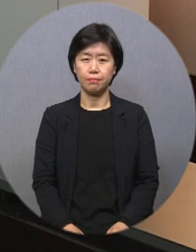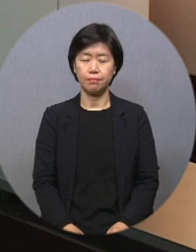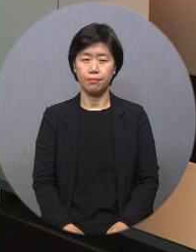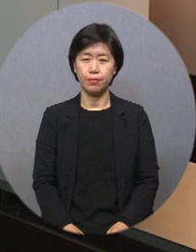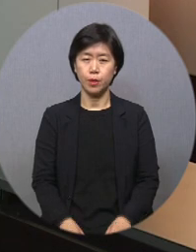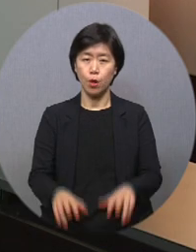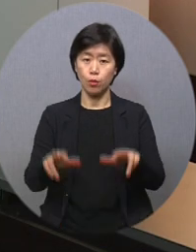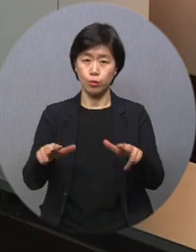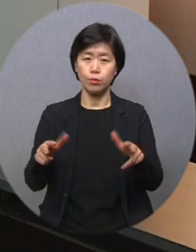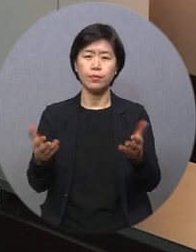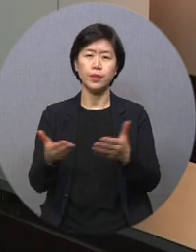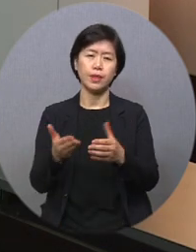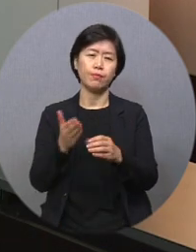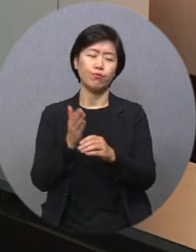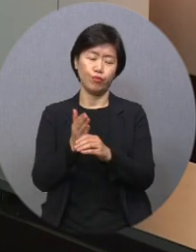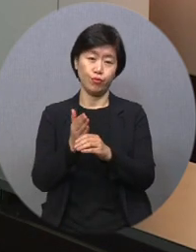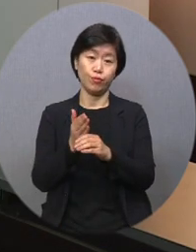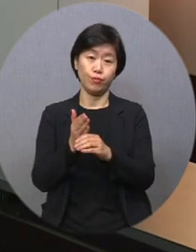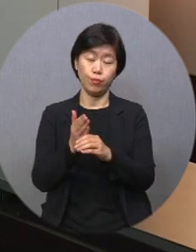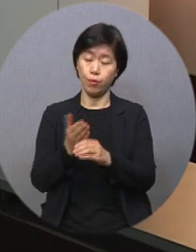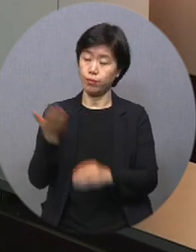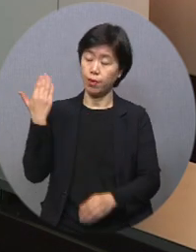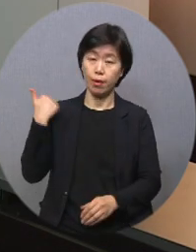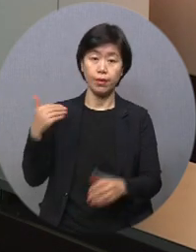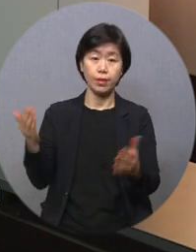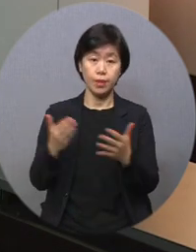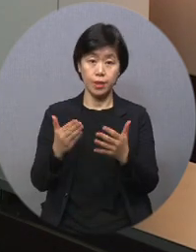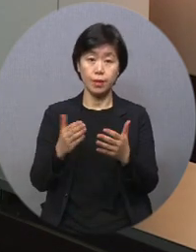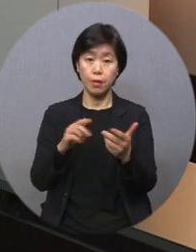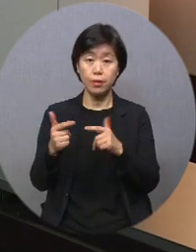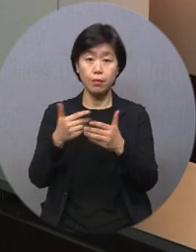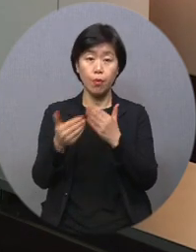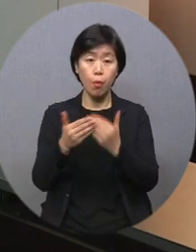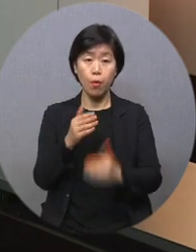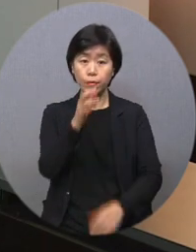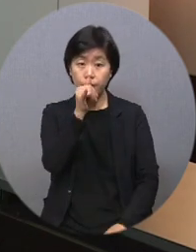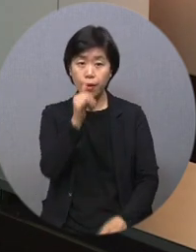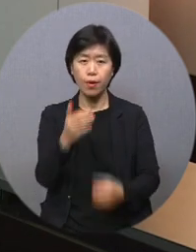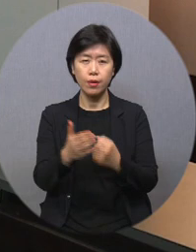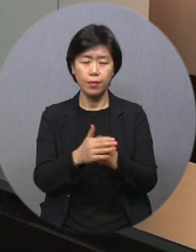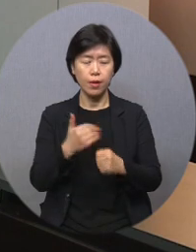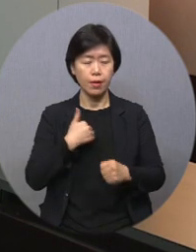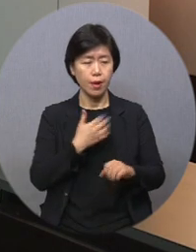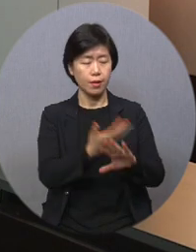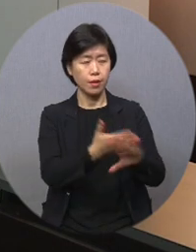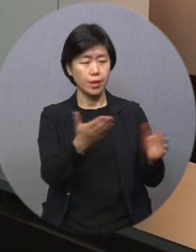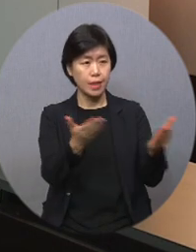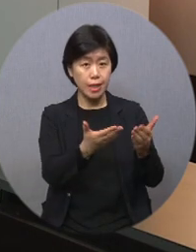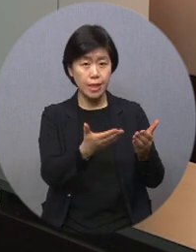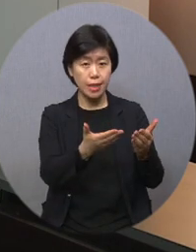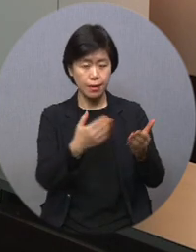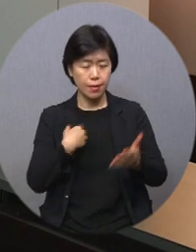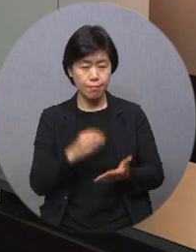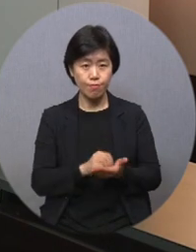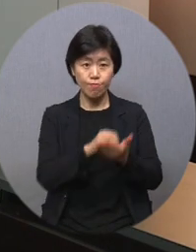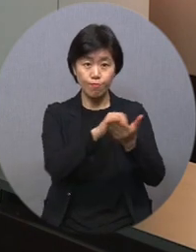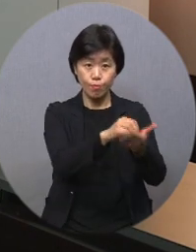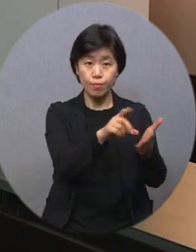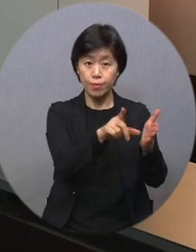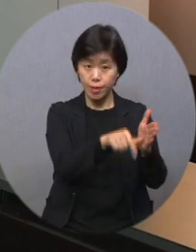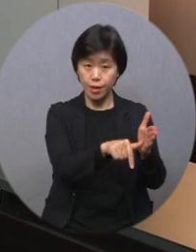이미 일을 하고 있었던 경력이 있어서 제가 다른 새로운 분야로 이직을 할때 취업 지원